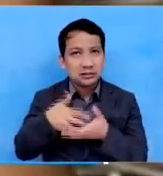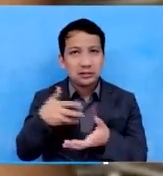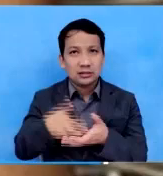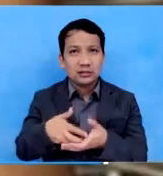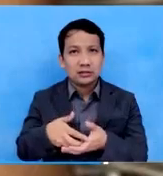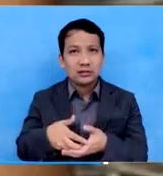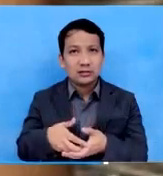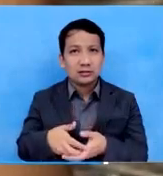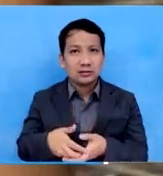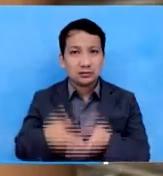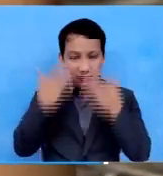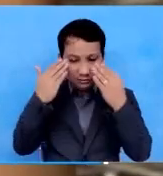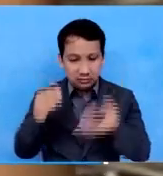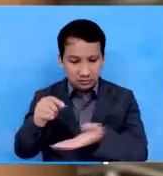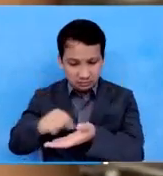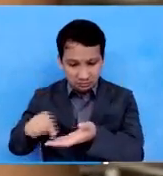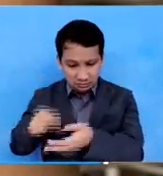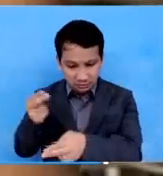pangalan ko, hirap ko isulat.